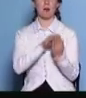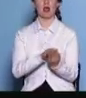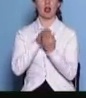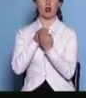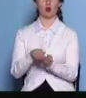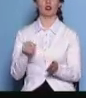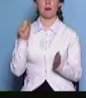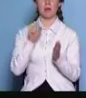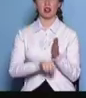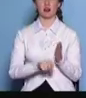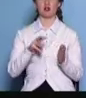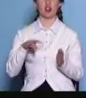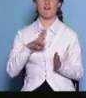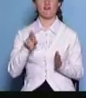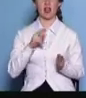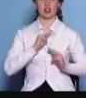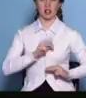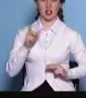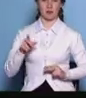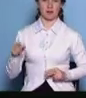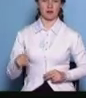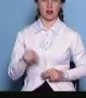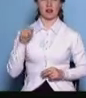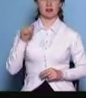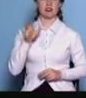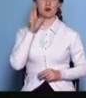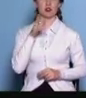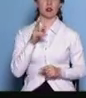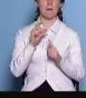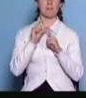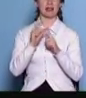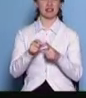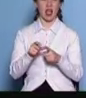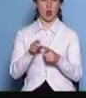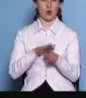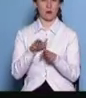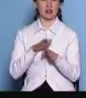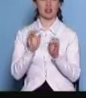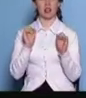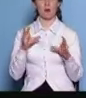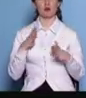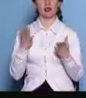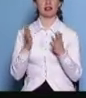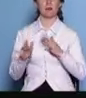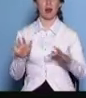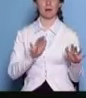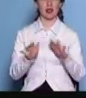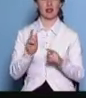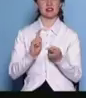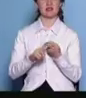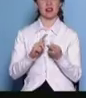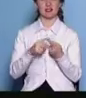сотрудники внутренних дел. Мы здесь планируем проводить присягу. Может быть, какие-то мероприятия, связанные с